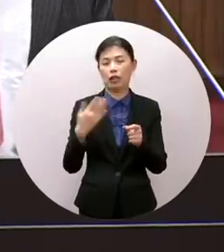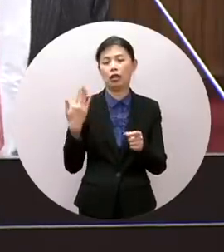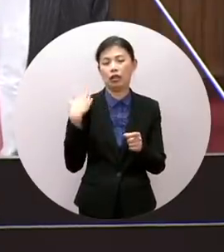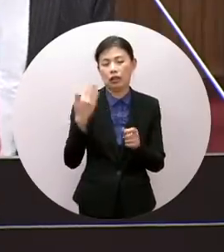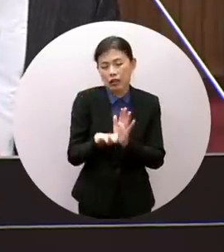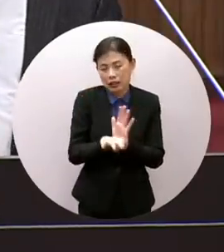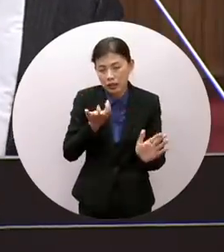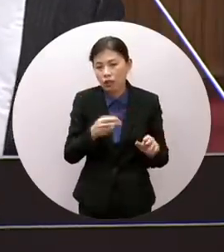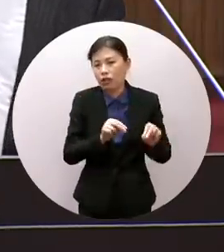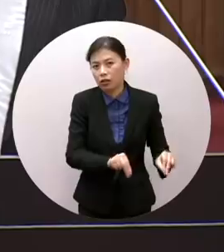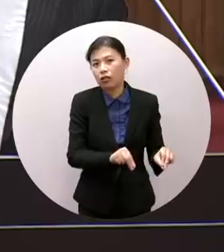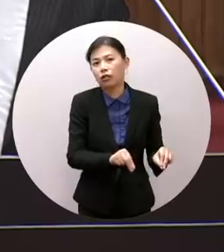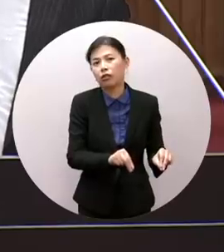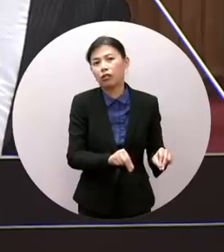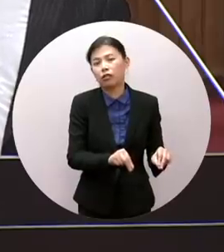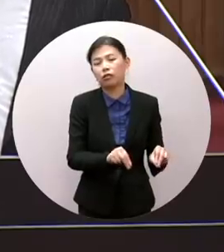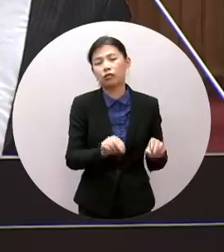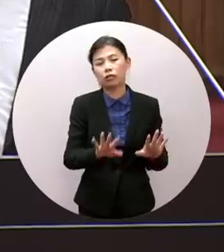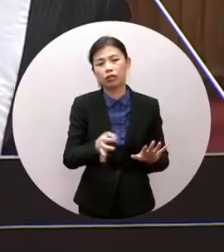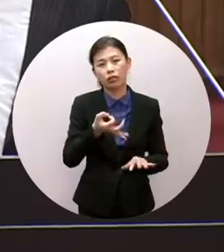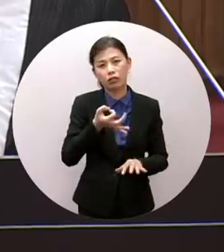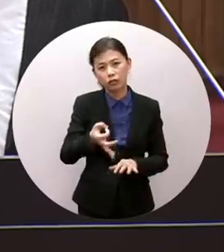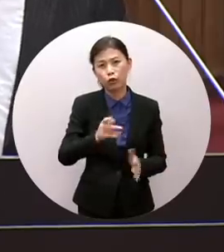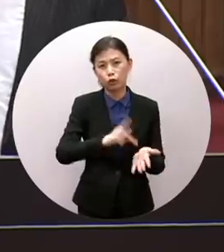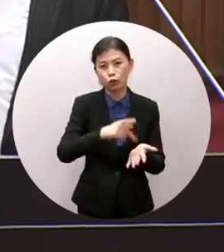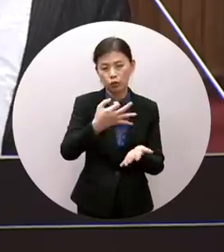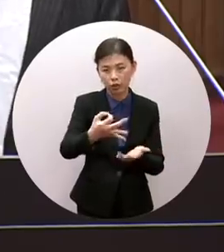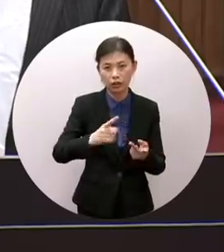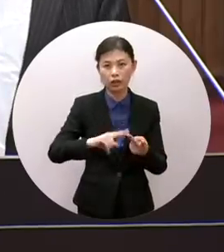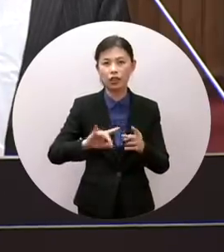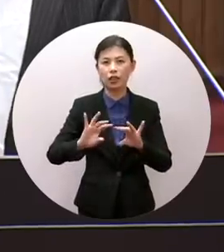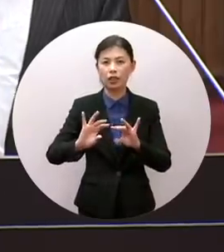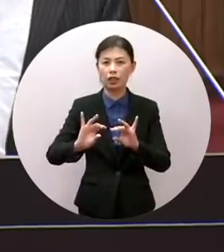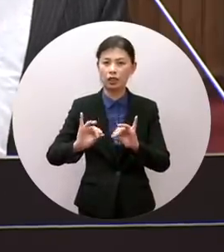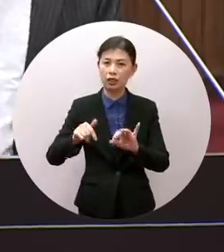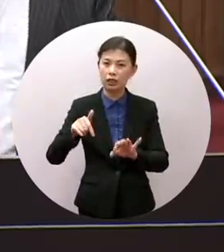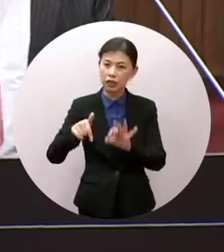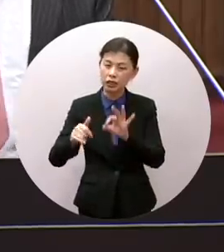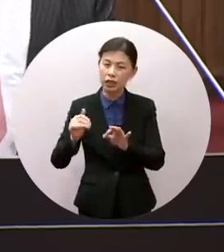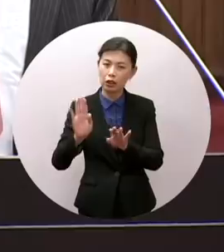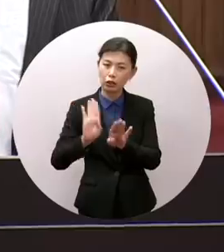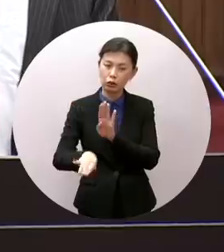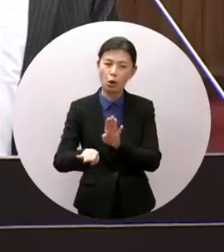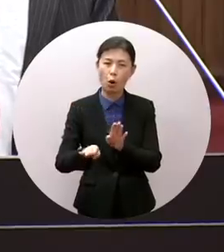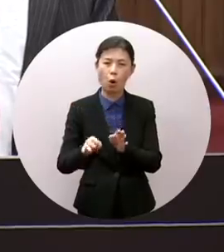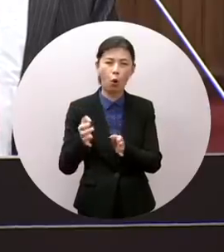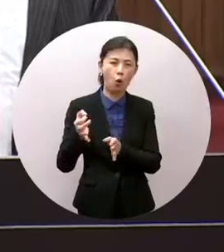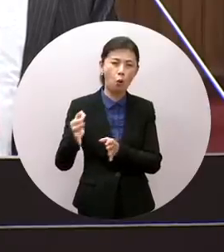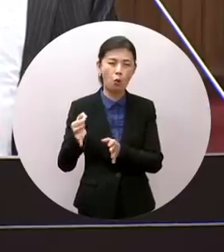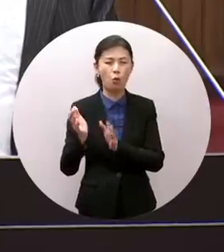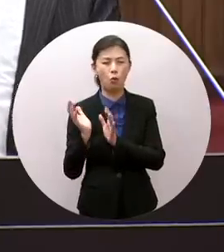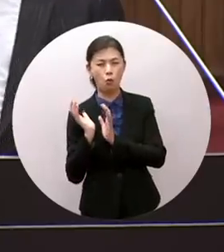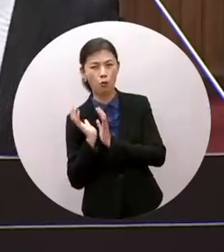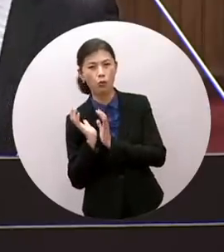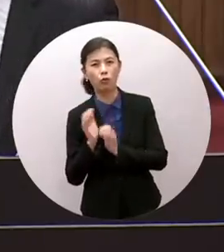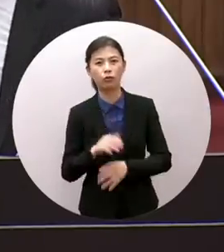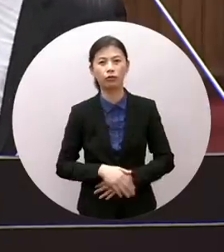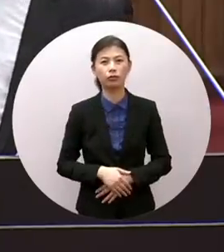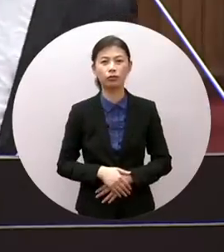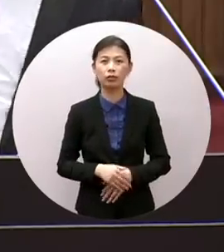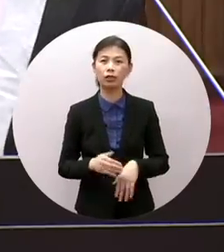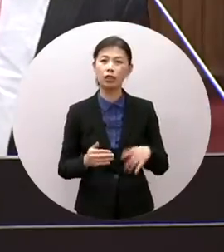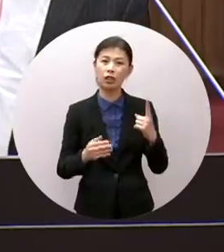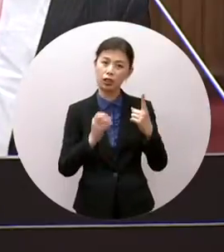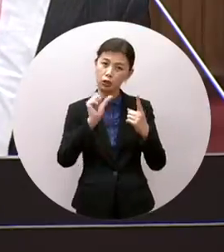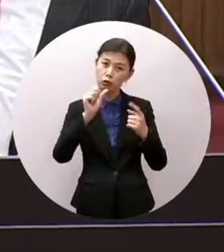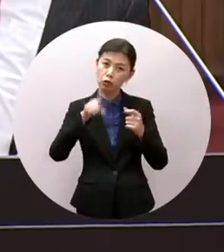所以今嘛纳地价税跟纳这个租金纳个干到要死，啊，拢没上，拢没民进党进步。105年